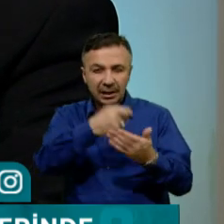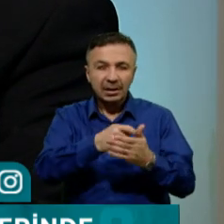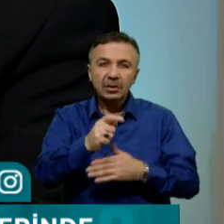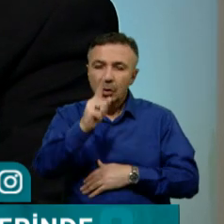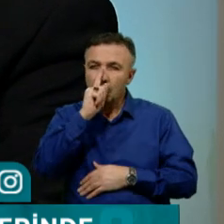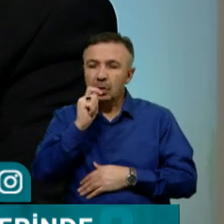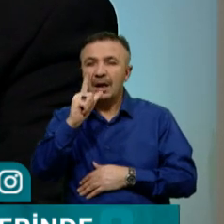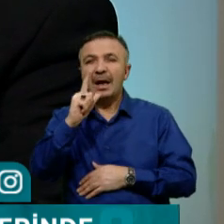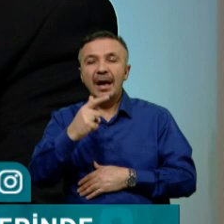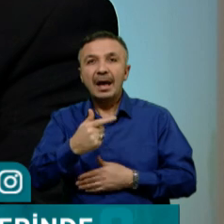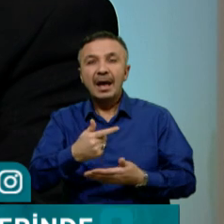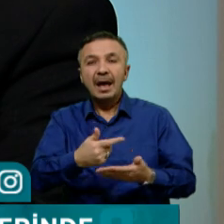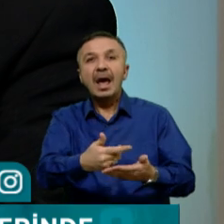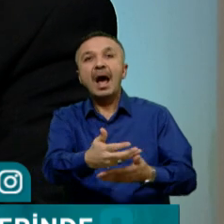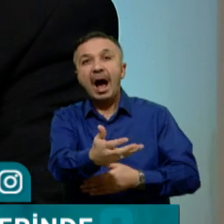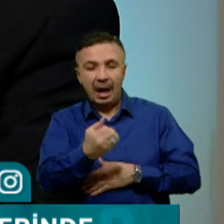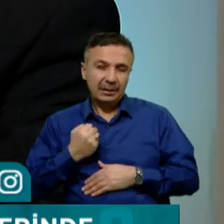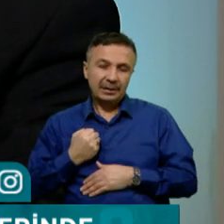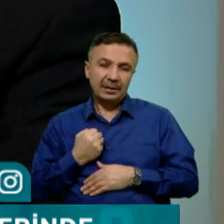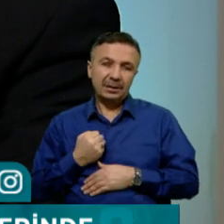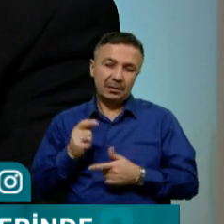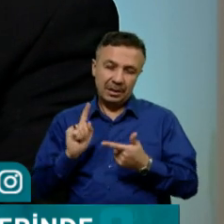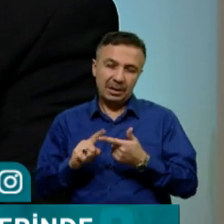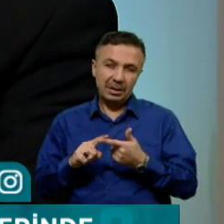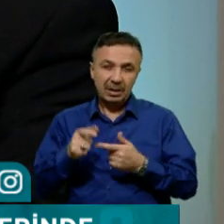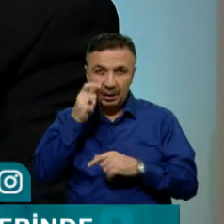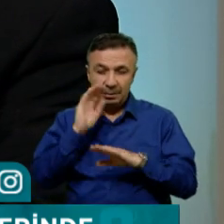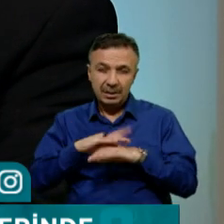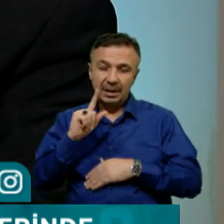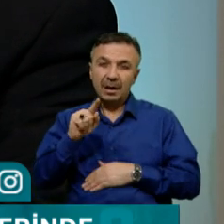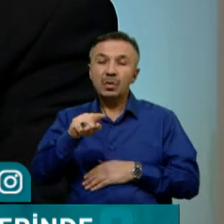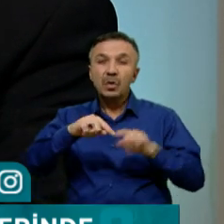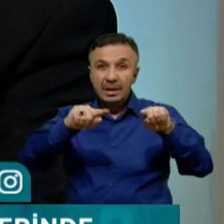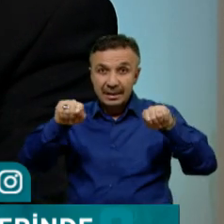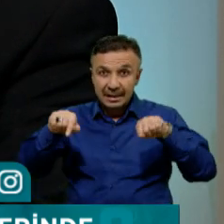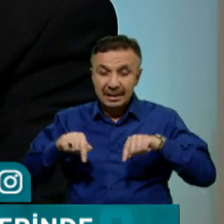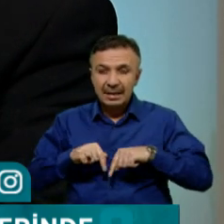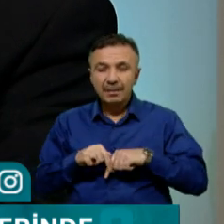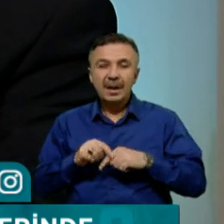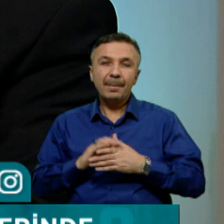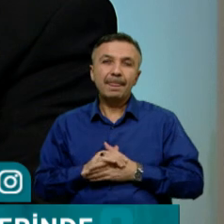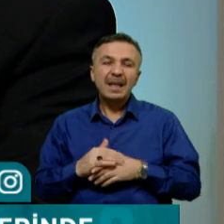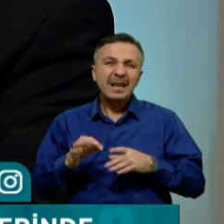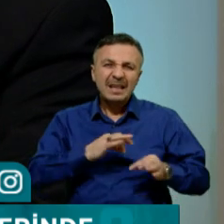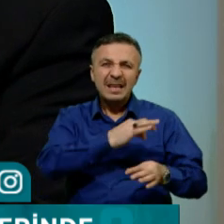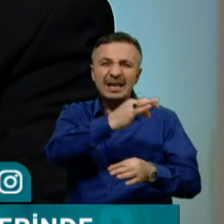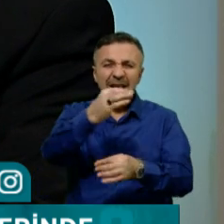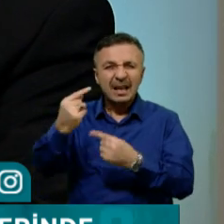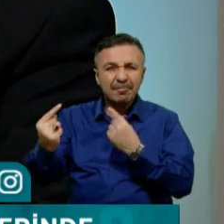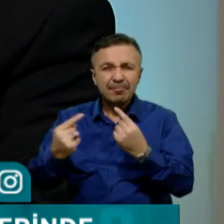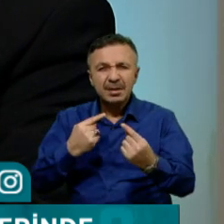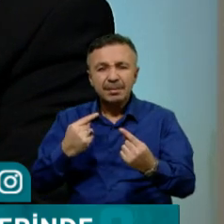ikinci husus Yok canım kardeşim bu sistemde ne dedik insanlar